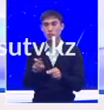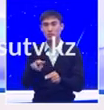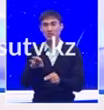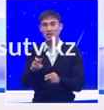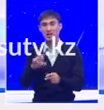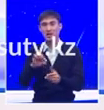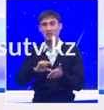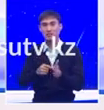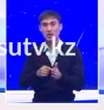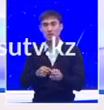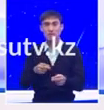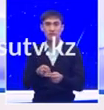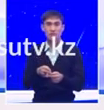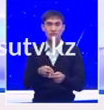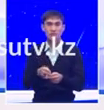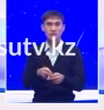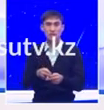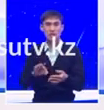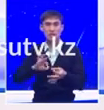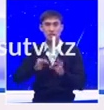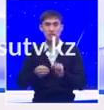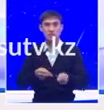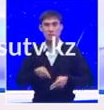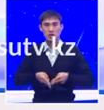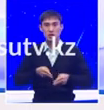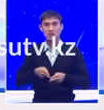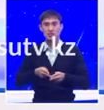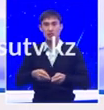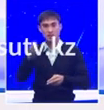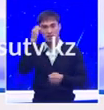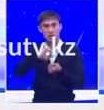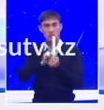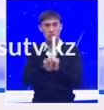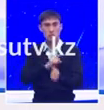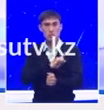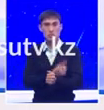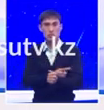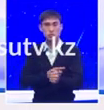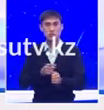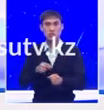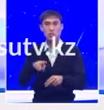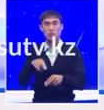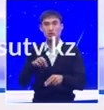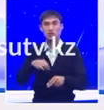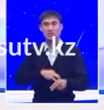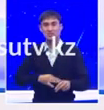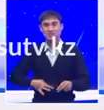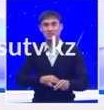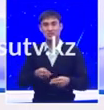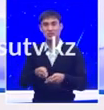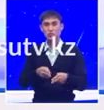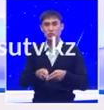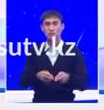из сложнейших операций, тем самым закрепив навыки специалистов в области проктологической хирургии. Более подробно расскажет